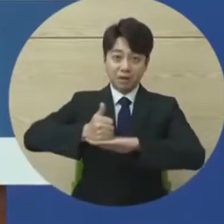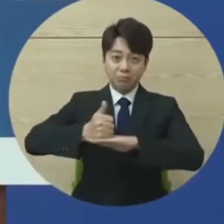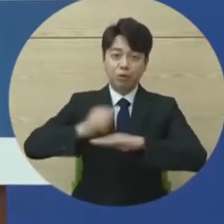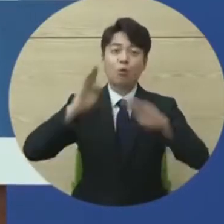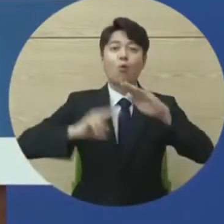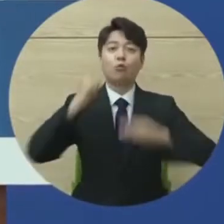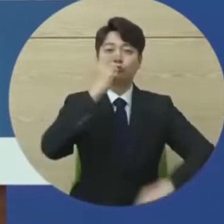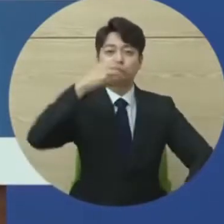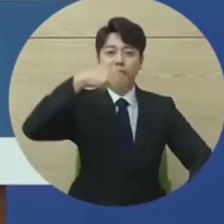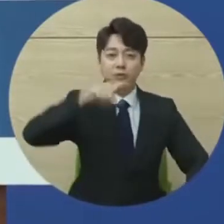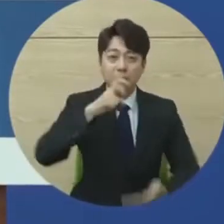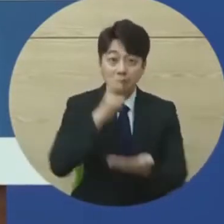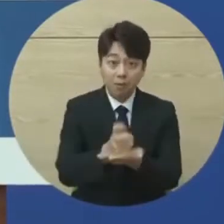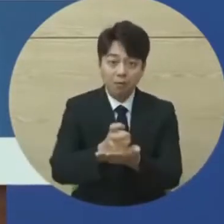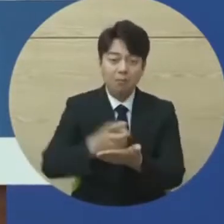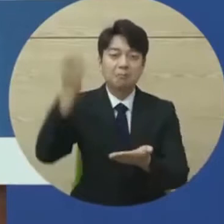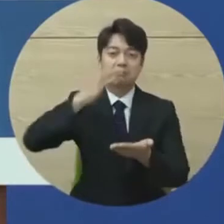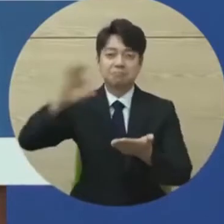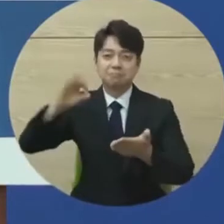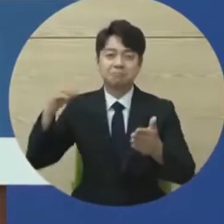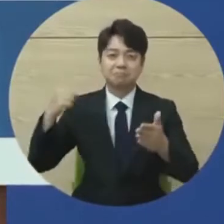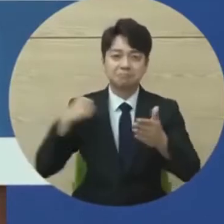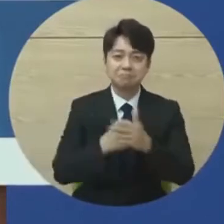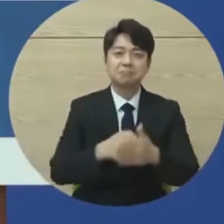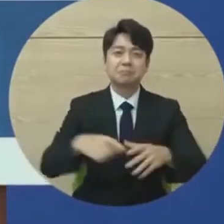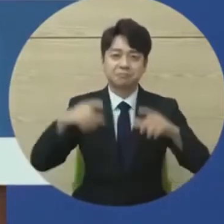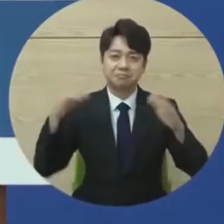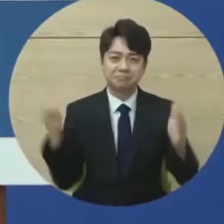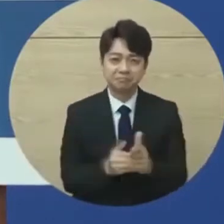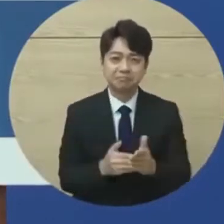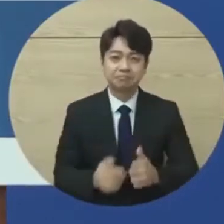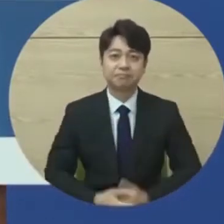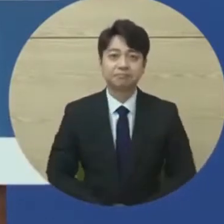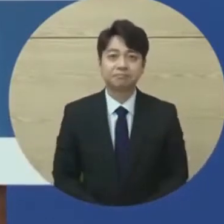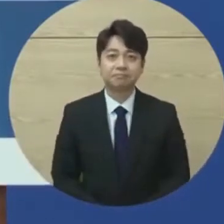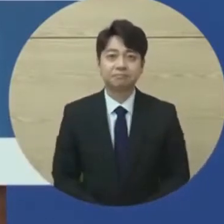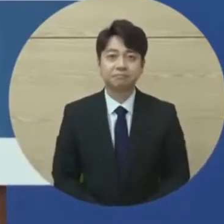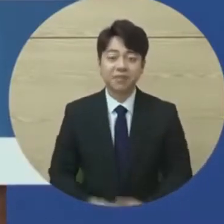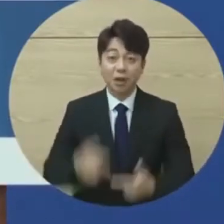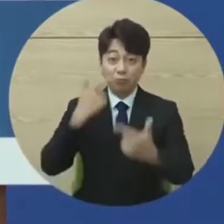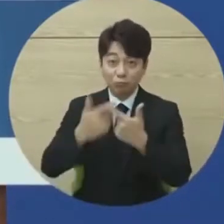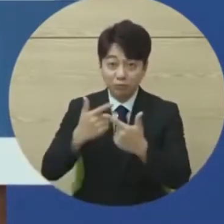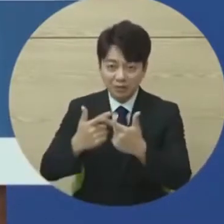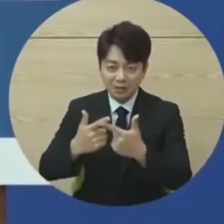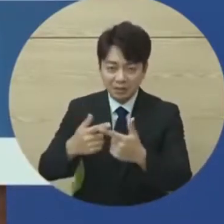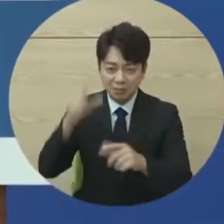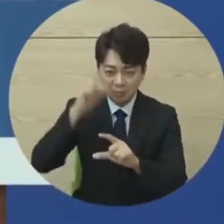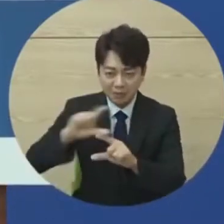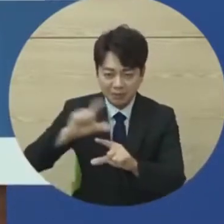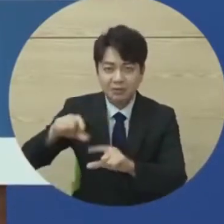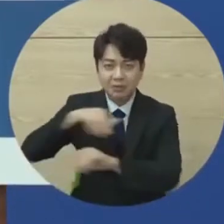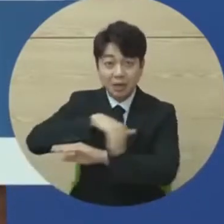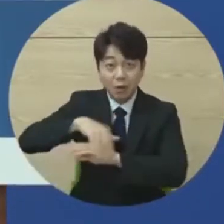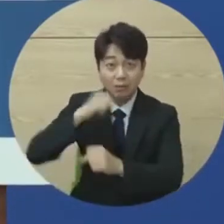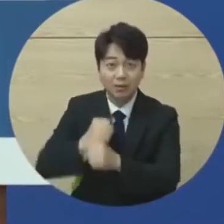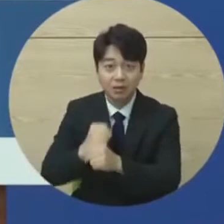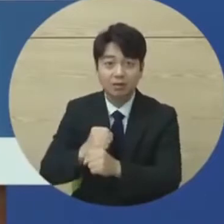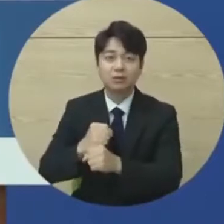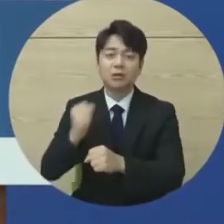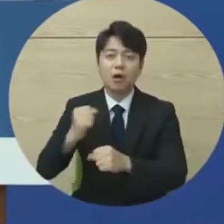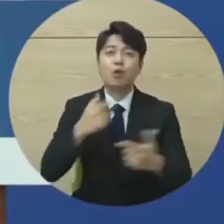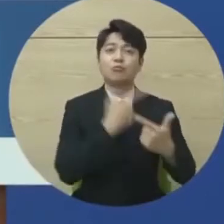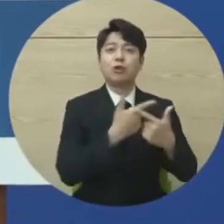공수처법을 통과시켰습니다. 민주당의 전략가가 부산 전략가가 되어 부산과